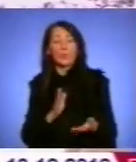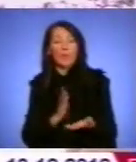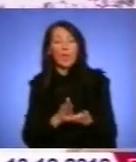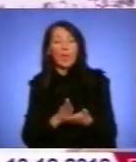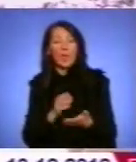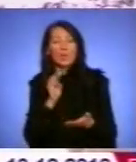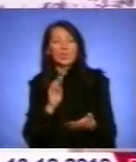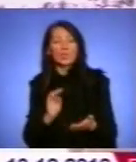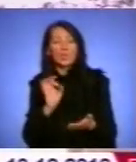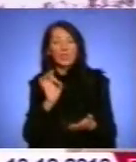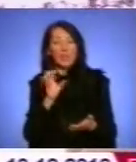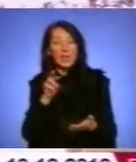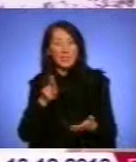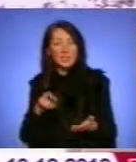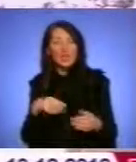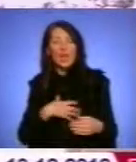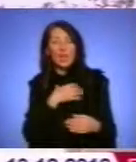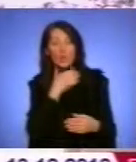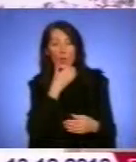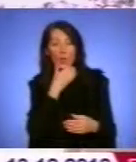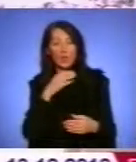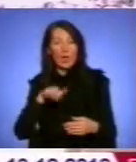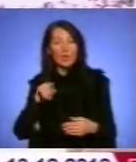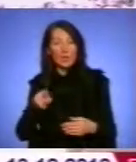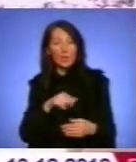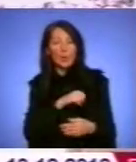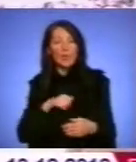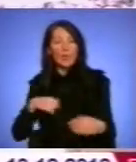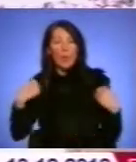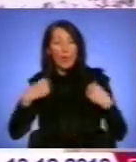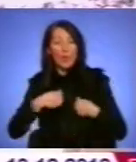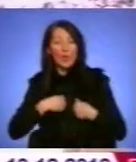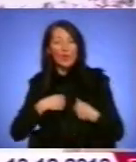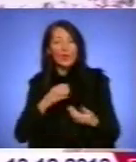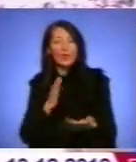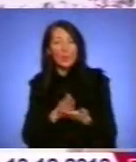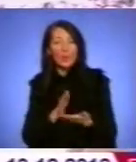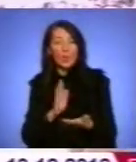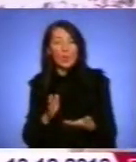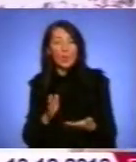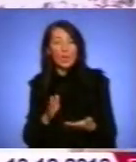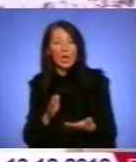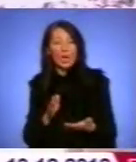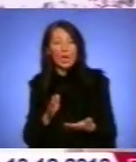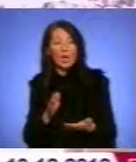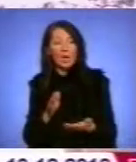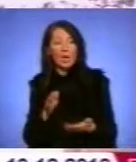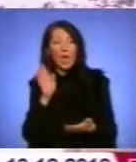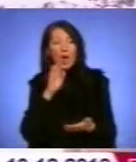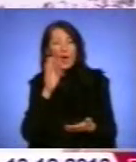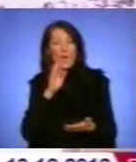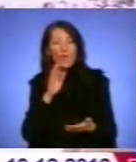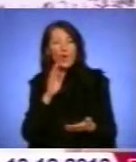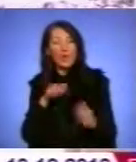бути шерстяне щось, і вже після того сама верхня одіж повинна складатися з водо- і